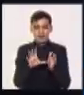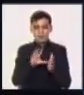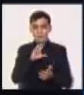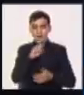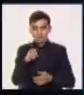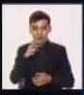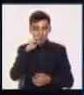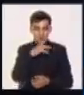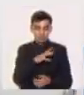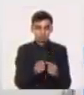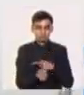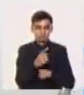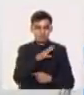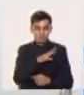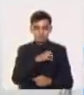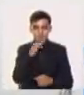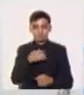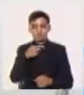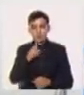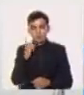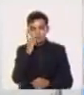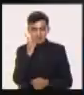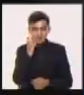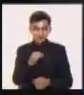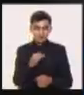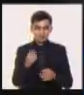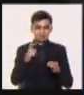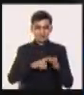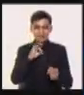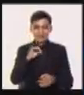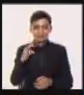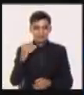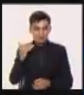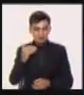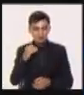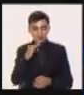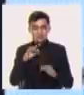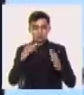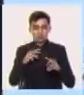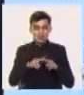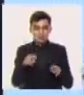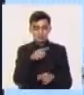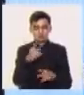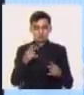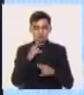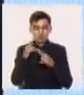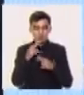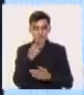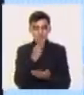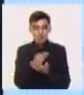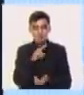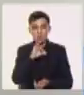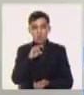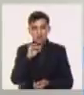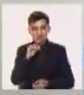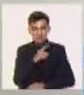произойти ошибки. Впрочем, как и с номерами телефонов, привязанными к ИИНу. В таких случаях они просят обратиться в поликлинику и внести